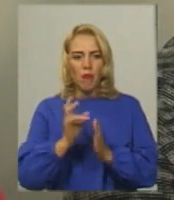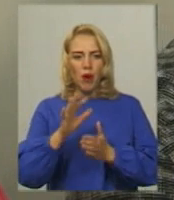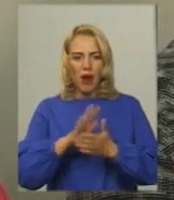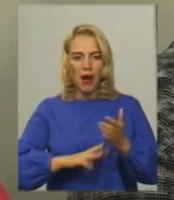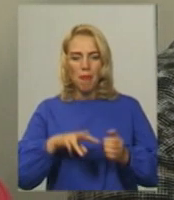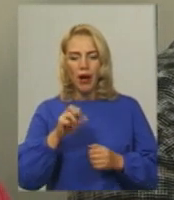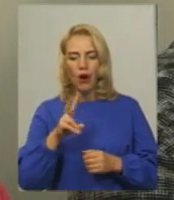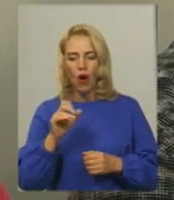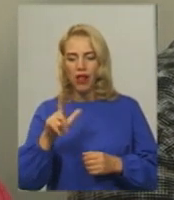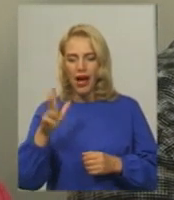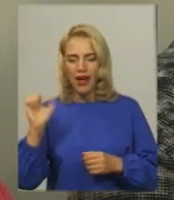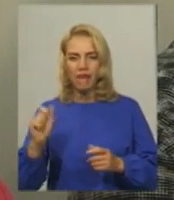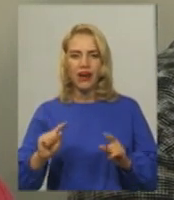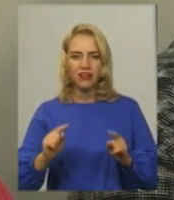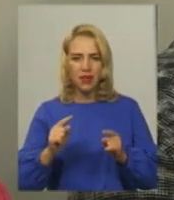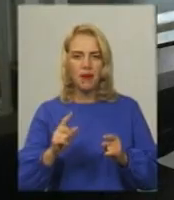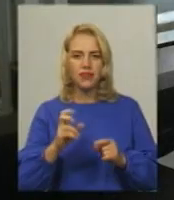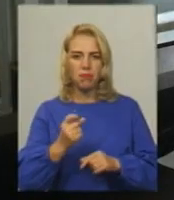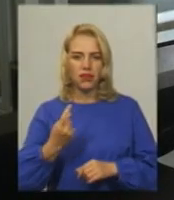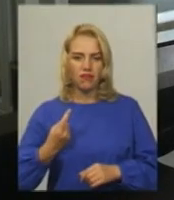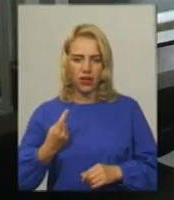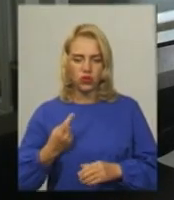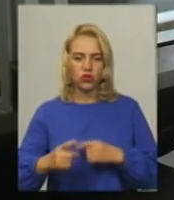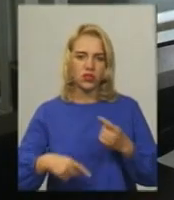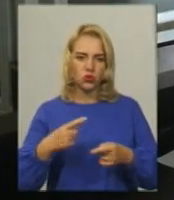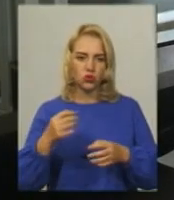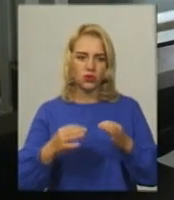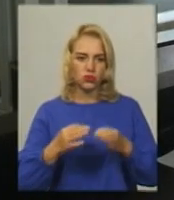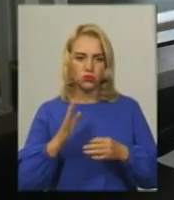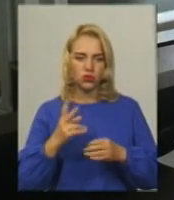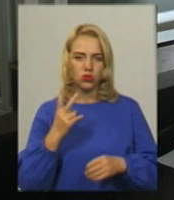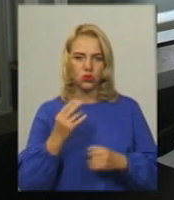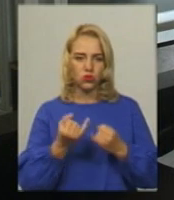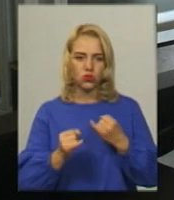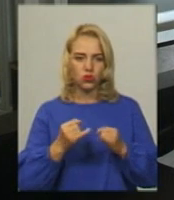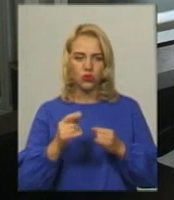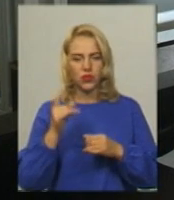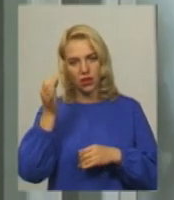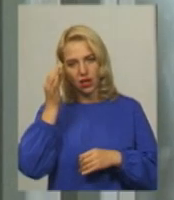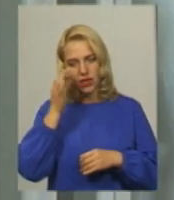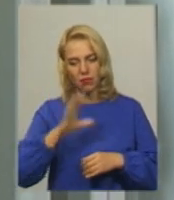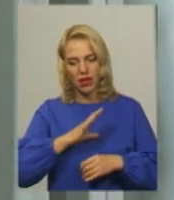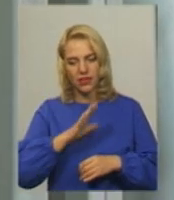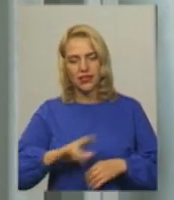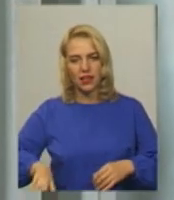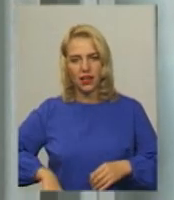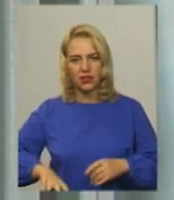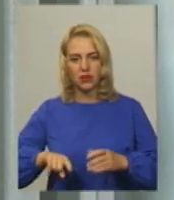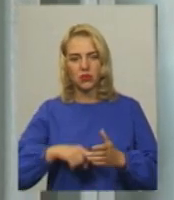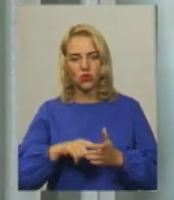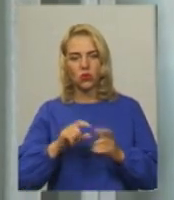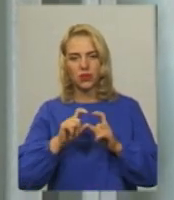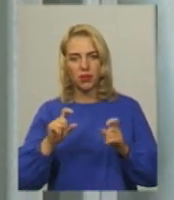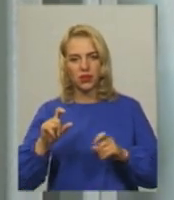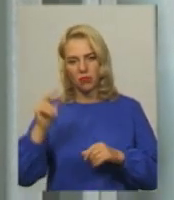Роману Миколаєву тримання під вартою Наступне судове засідання відбудеться 2 жовтня Нагадаю, екс-директора міського департаменту освіти і науки